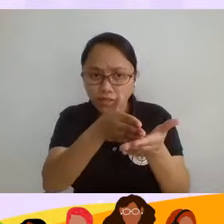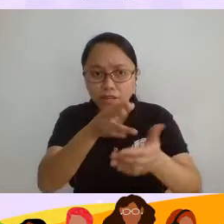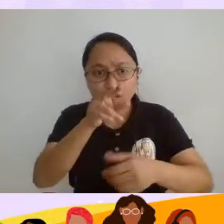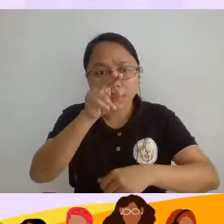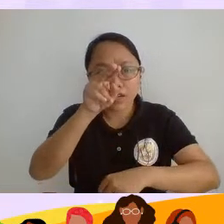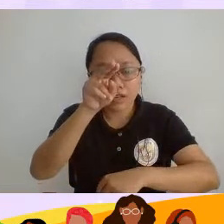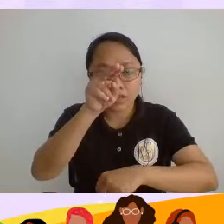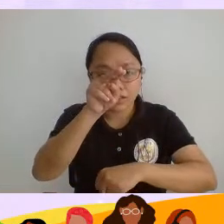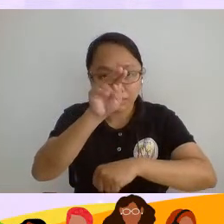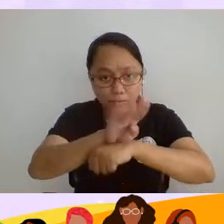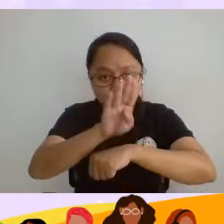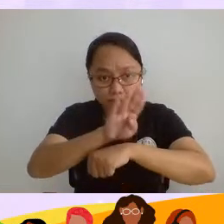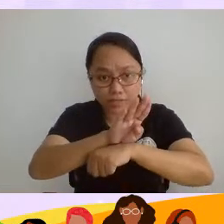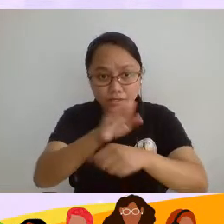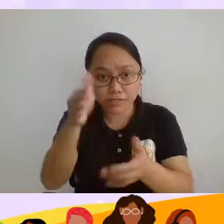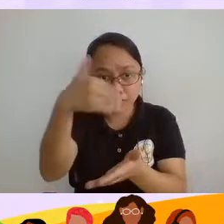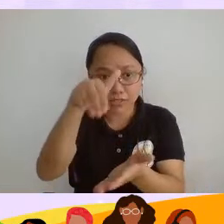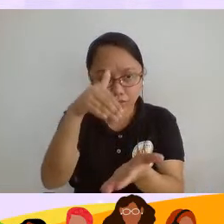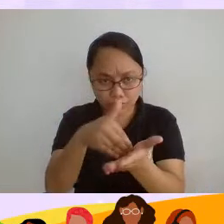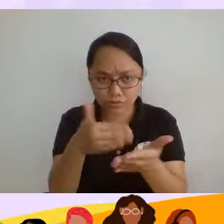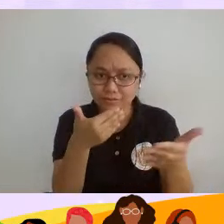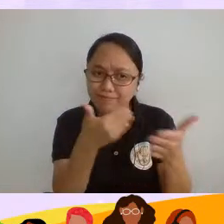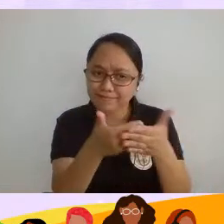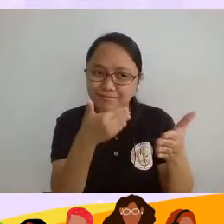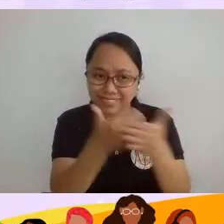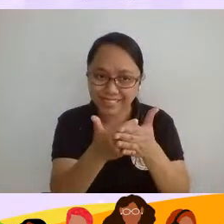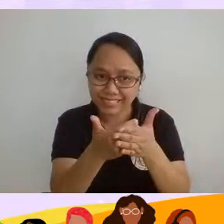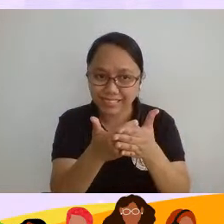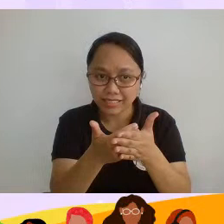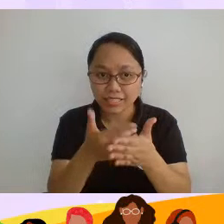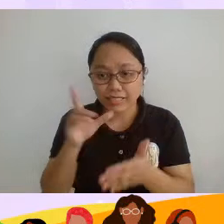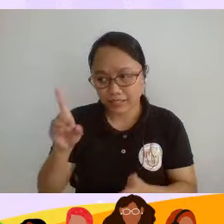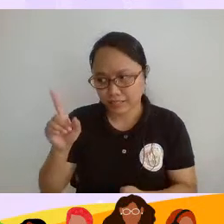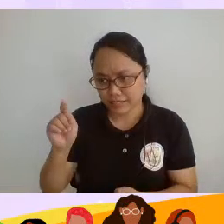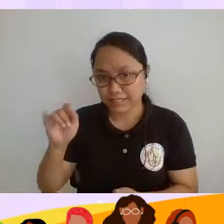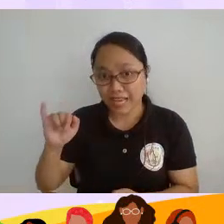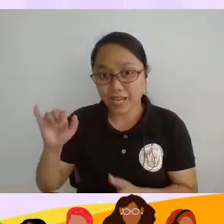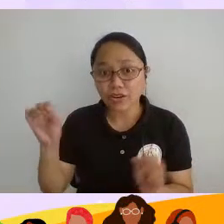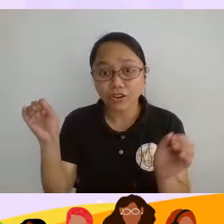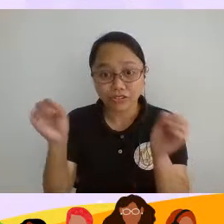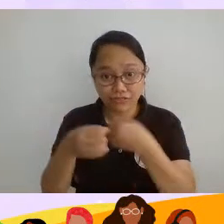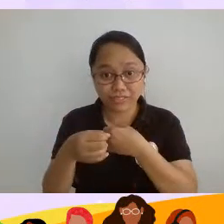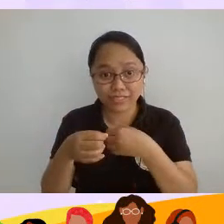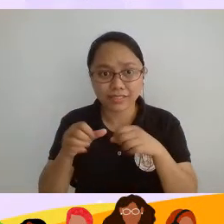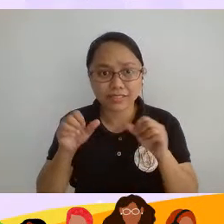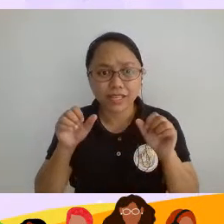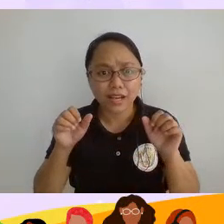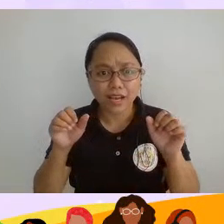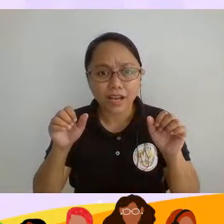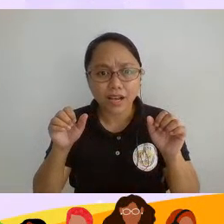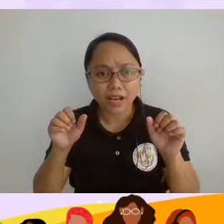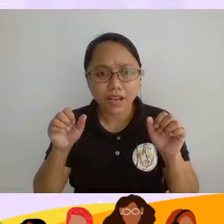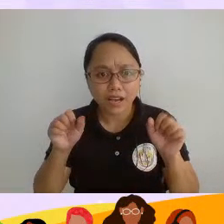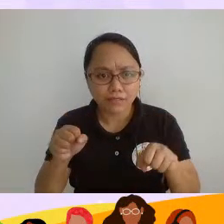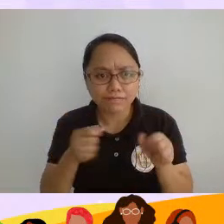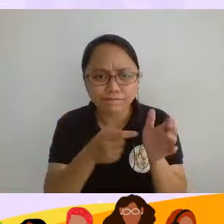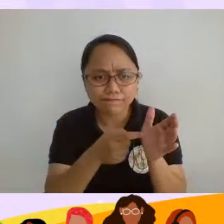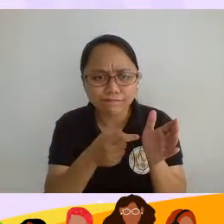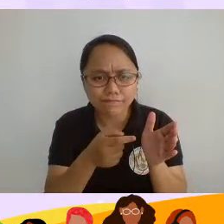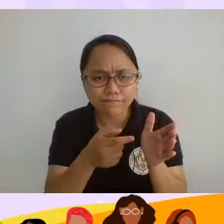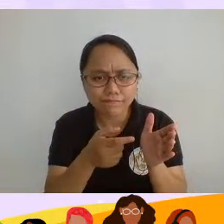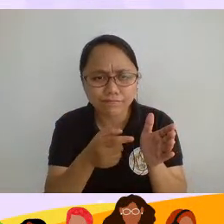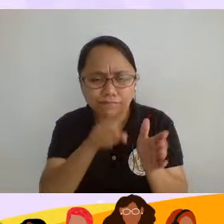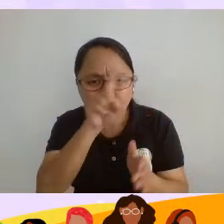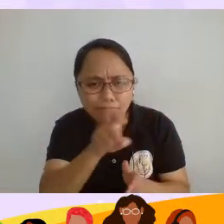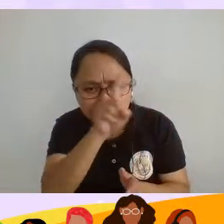sa pinakamalapit po na DTI office for you to seek support. Ano nga ba yung mga kailangan nyo